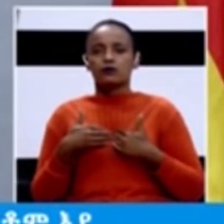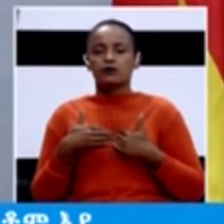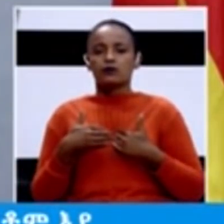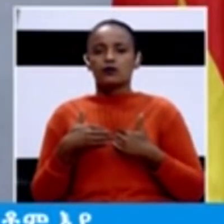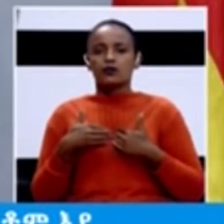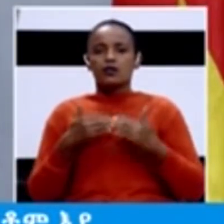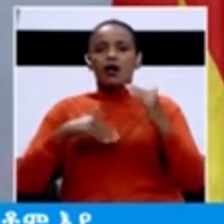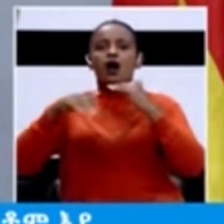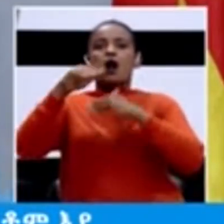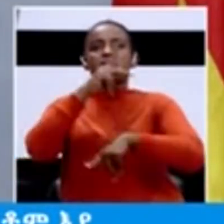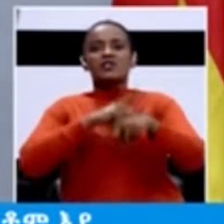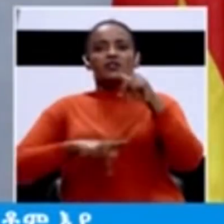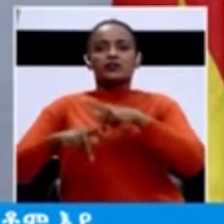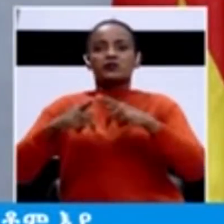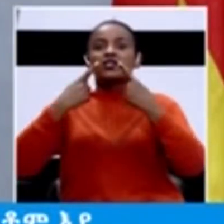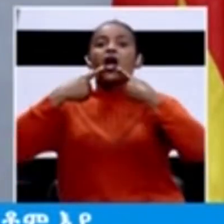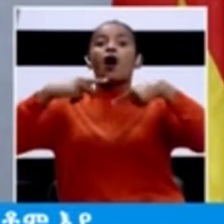ኣብ ልዕሊ ህዝቢ ትግራይ ኣውጀም እዮም